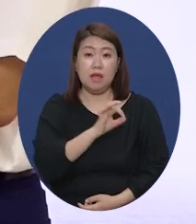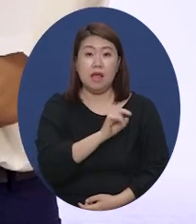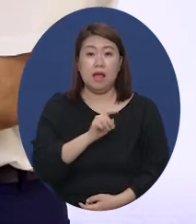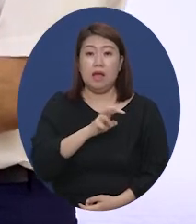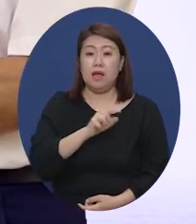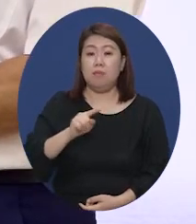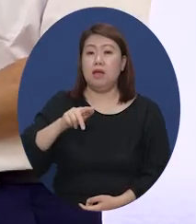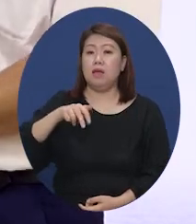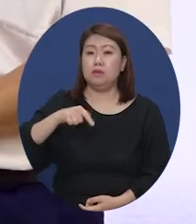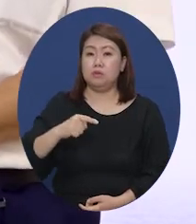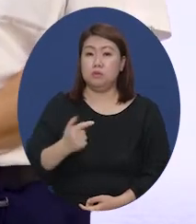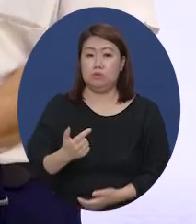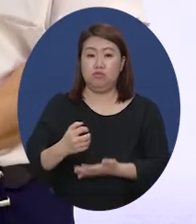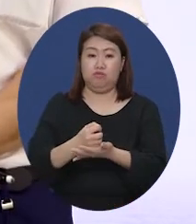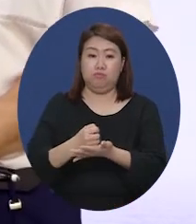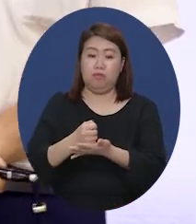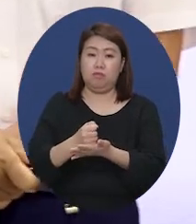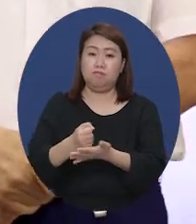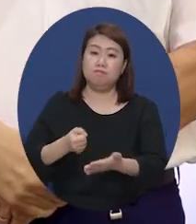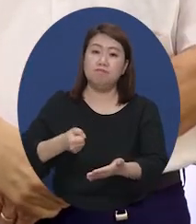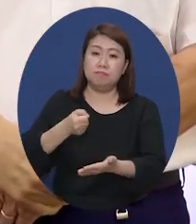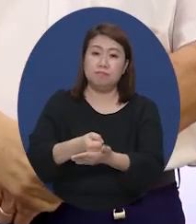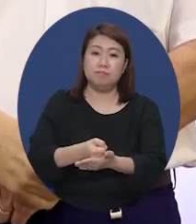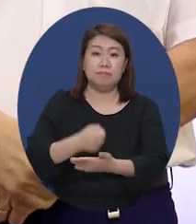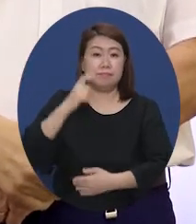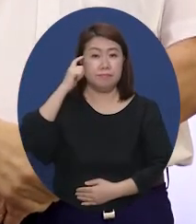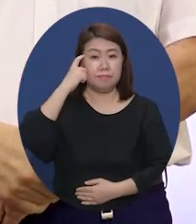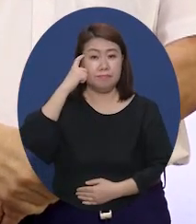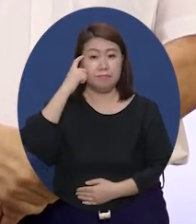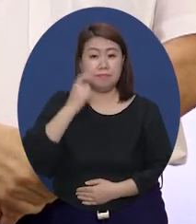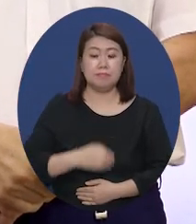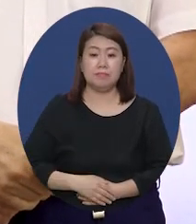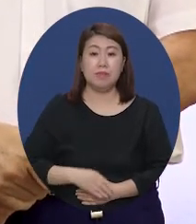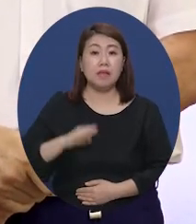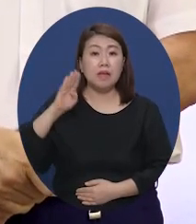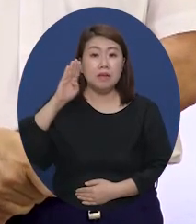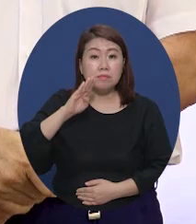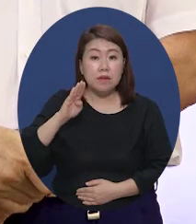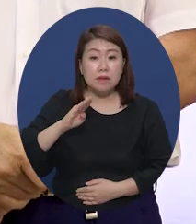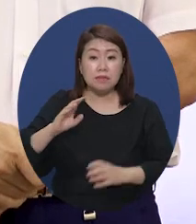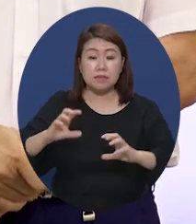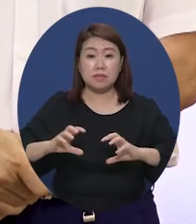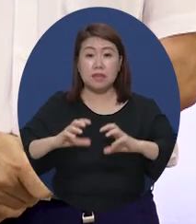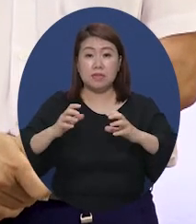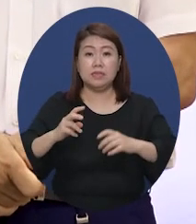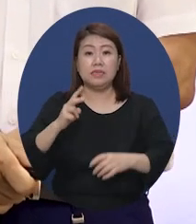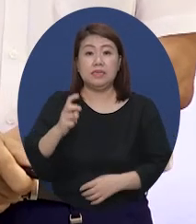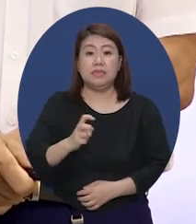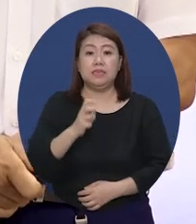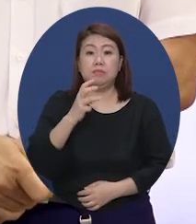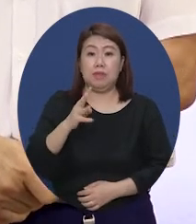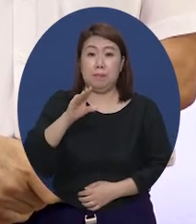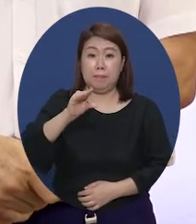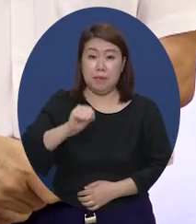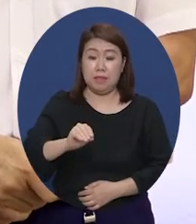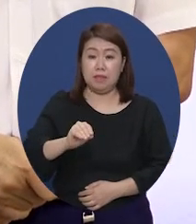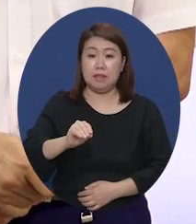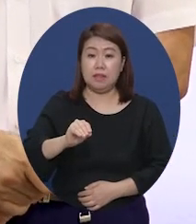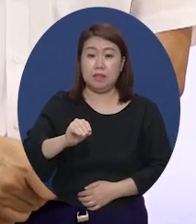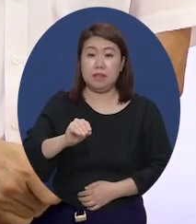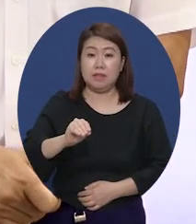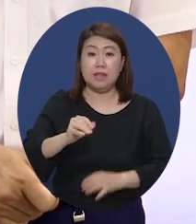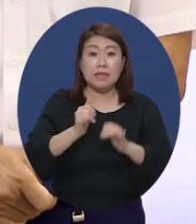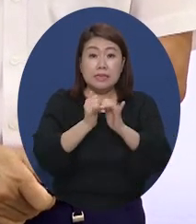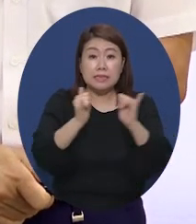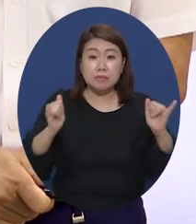그것이 곧 아마존의 운명을 가를 것으로 그렇게 봅니다. 브라질은 약 23만 개